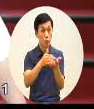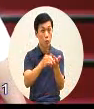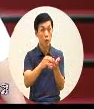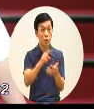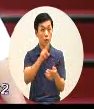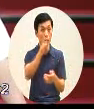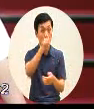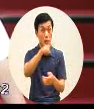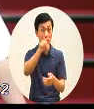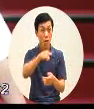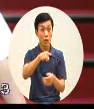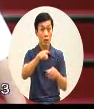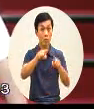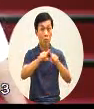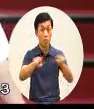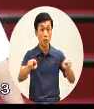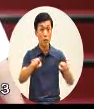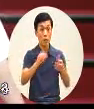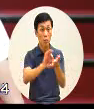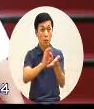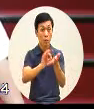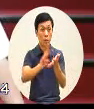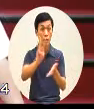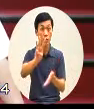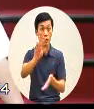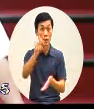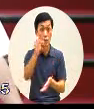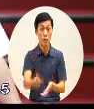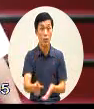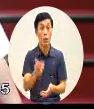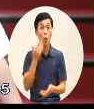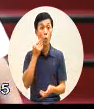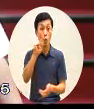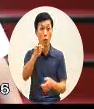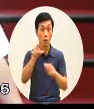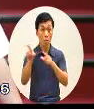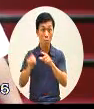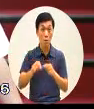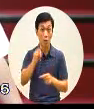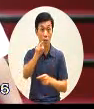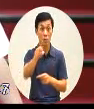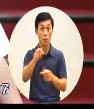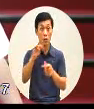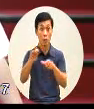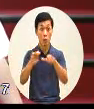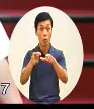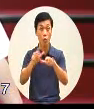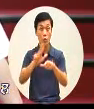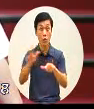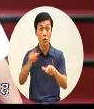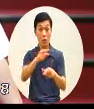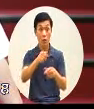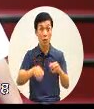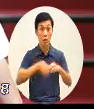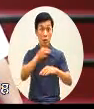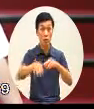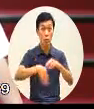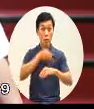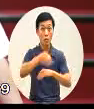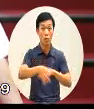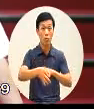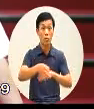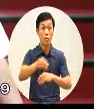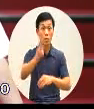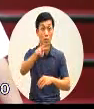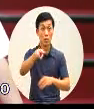1000平，3亿。那依照你的公式，30%也是交9000万。我